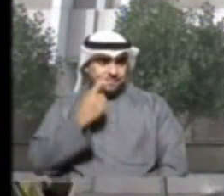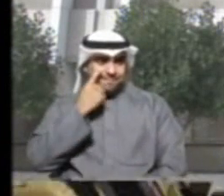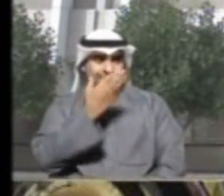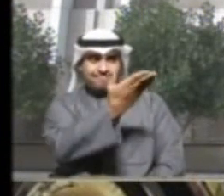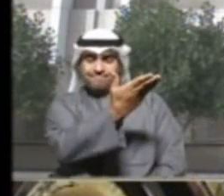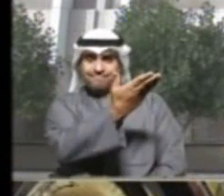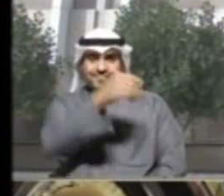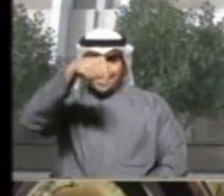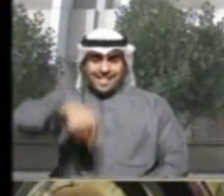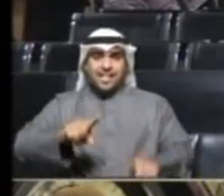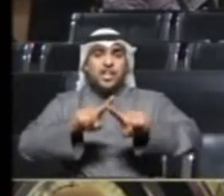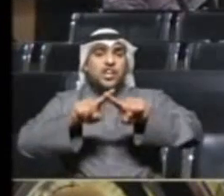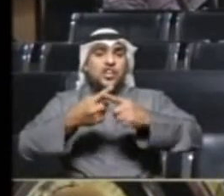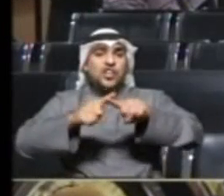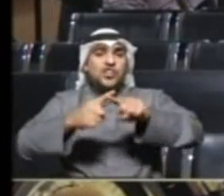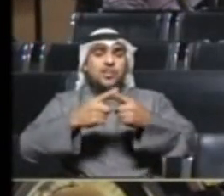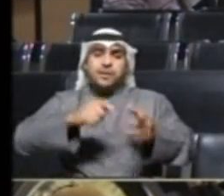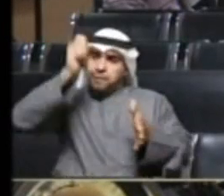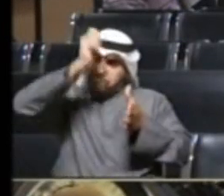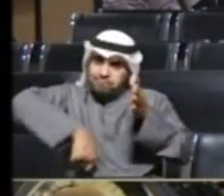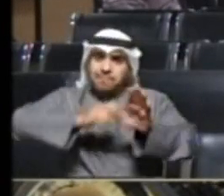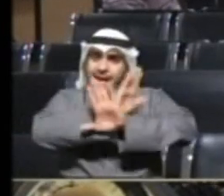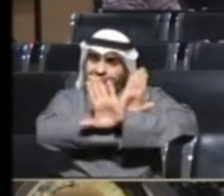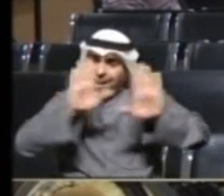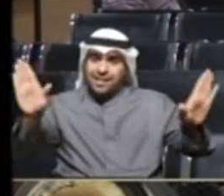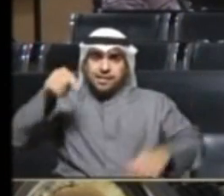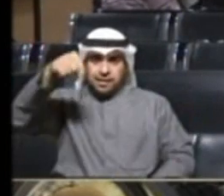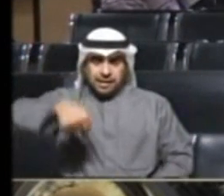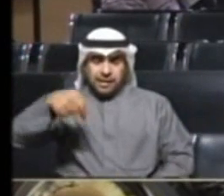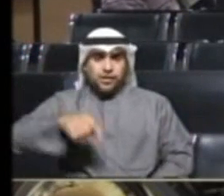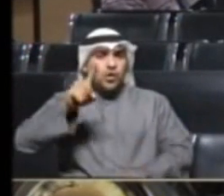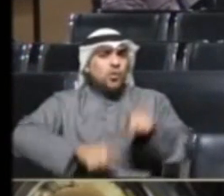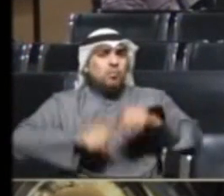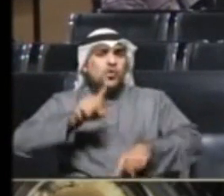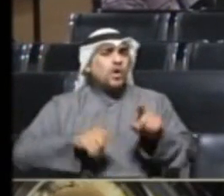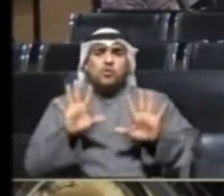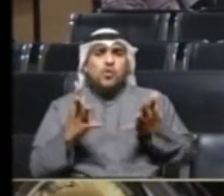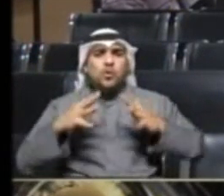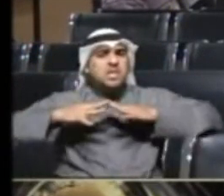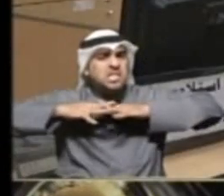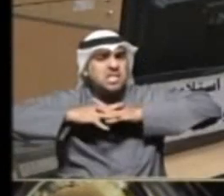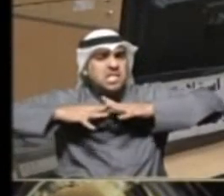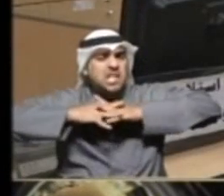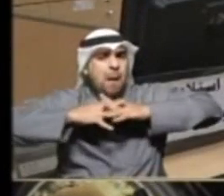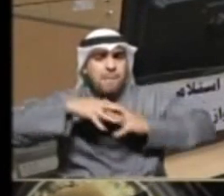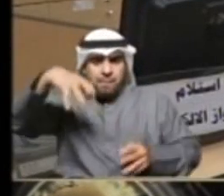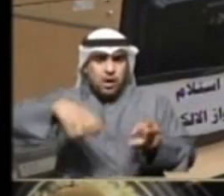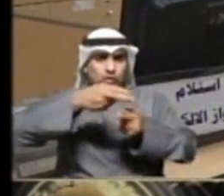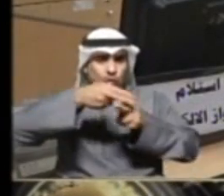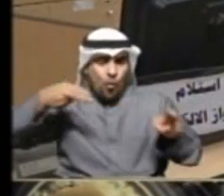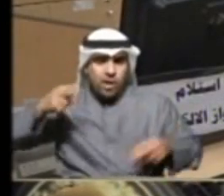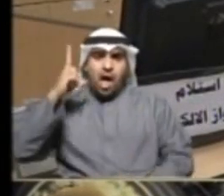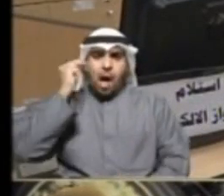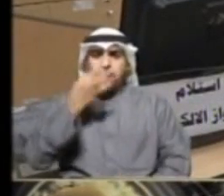لتسهيل عملية إصدار الجوازات الإلكترونية ولتخفيف الزحمة في مراكز التقديم في المحافظات الست، فعلت الإدارة